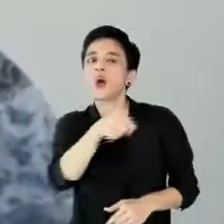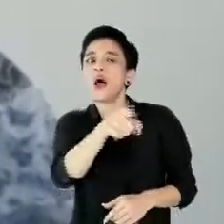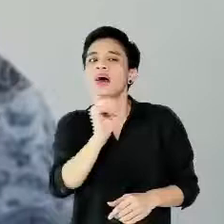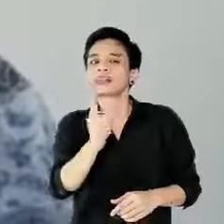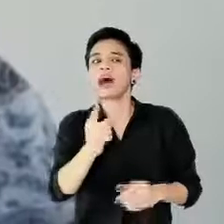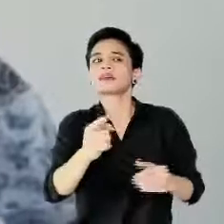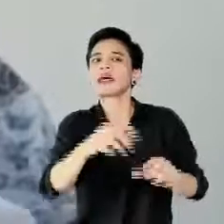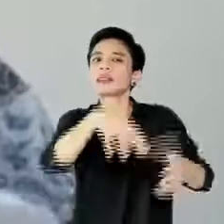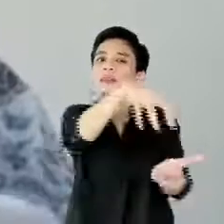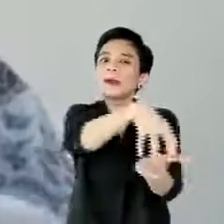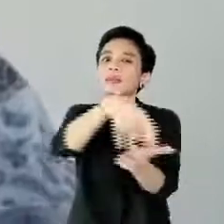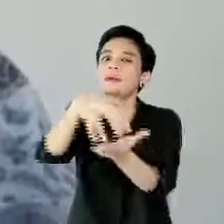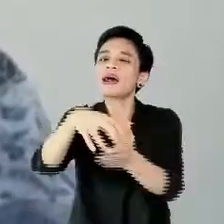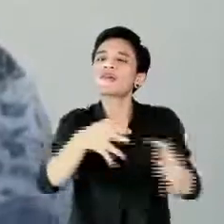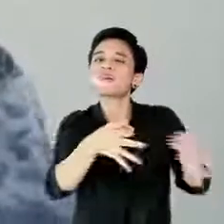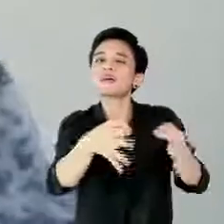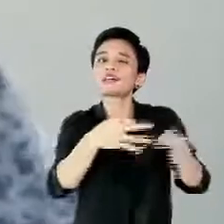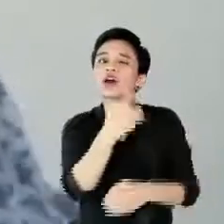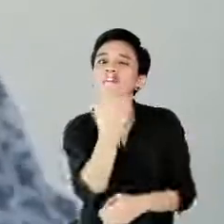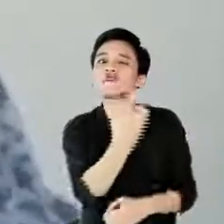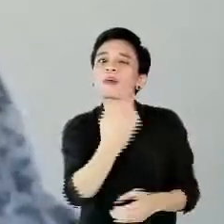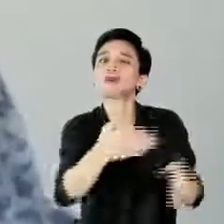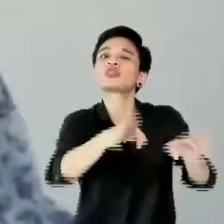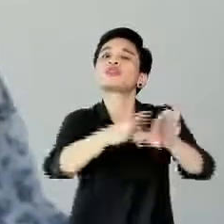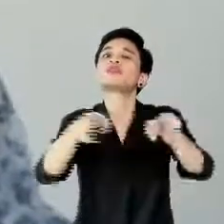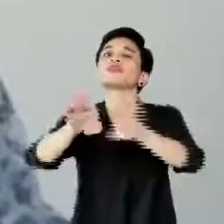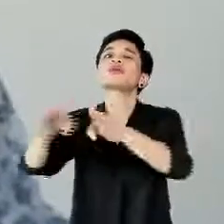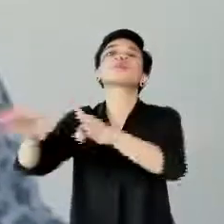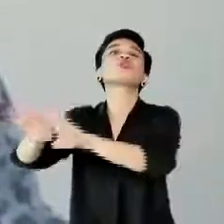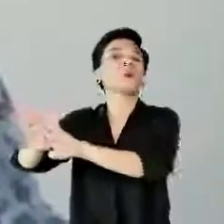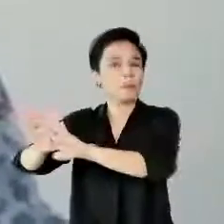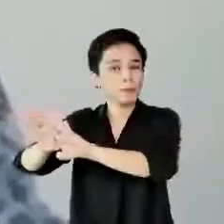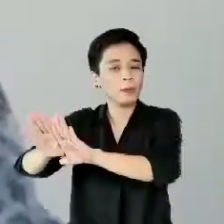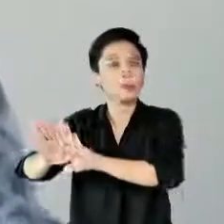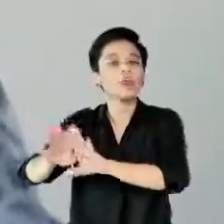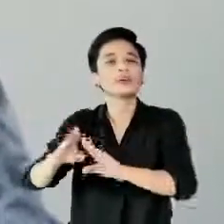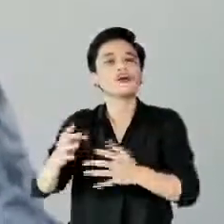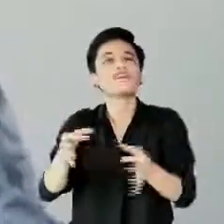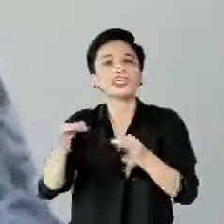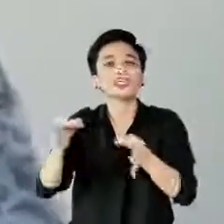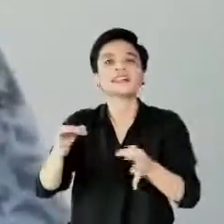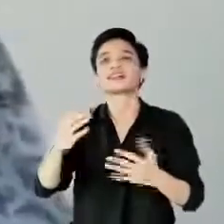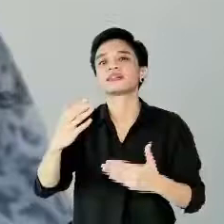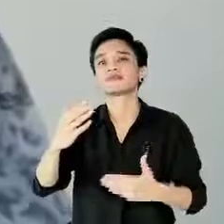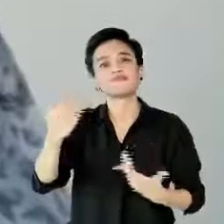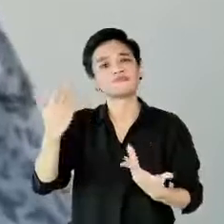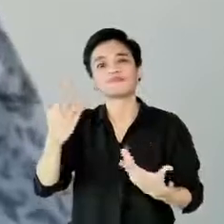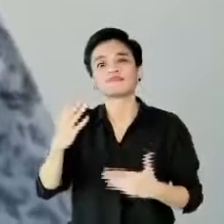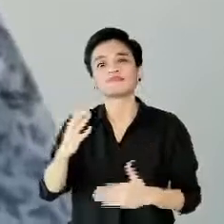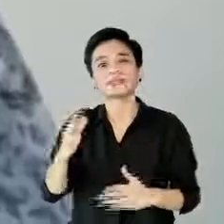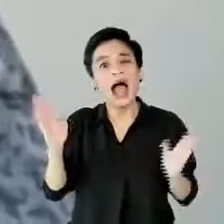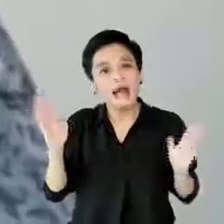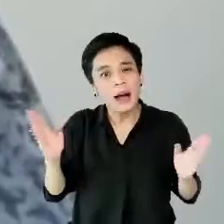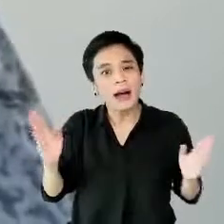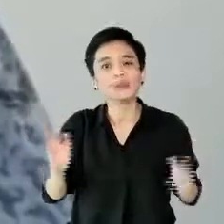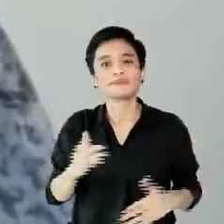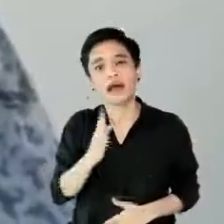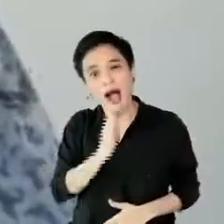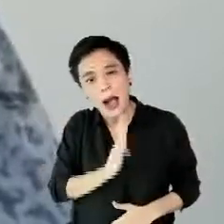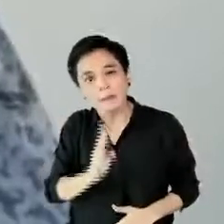kemudian kegiatan berhubungan kapasitas 50% Agama anda tidak Jadi untuk